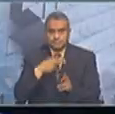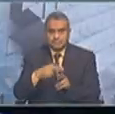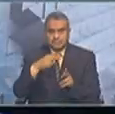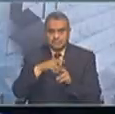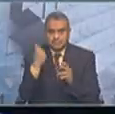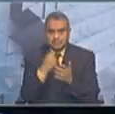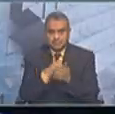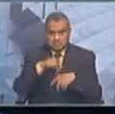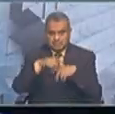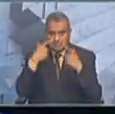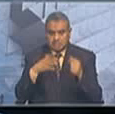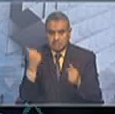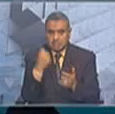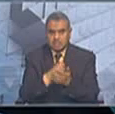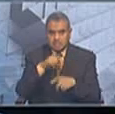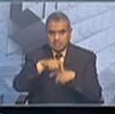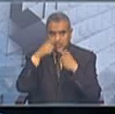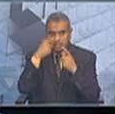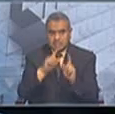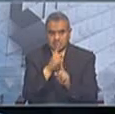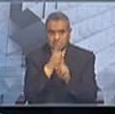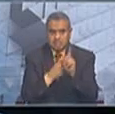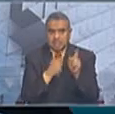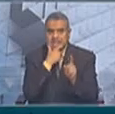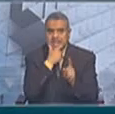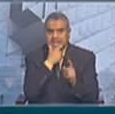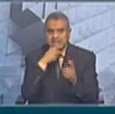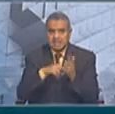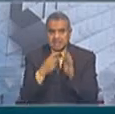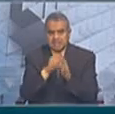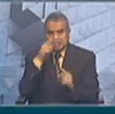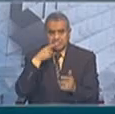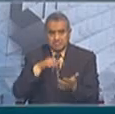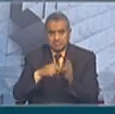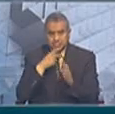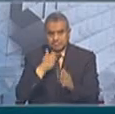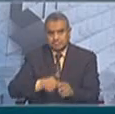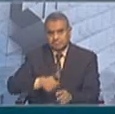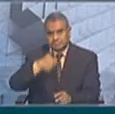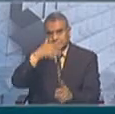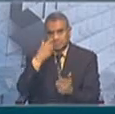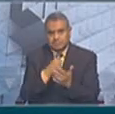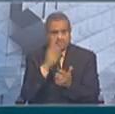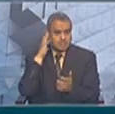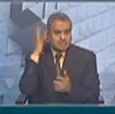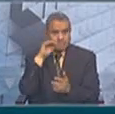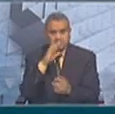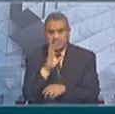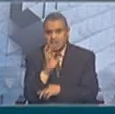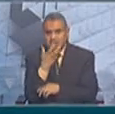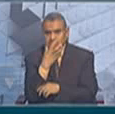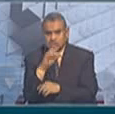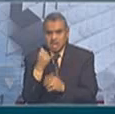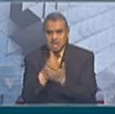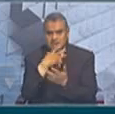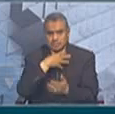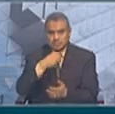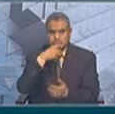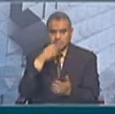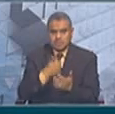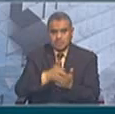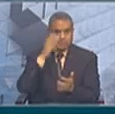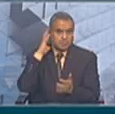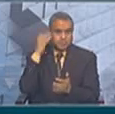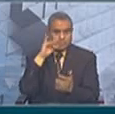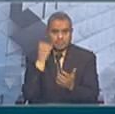استعانت محطات القطارات بالعاصمة البريطانية لندن بأحدث أجهزة الروبوت التي تعمل بالأشعة فوق